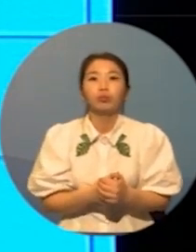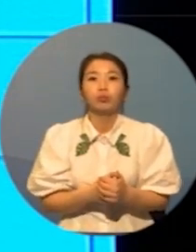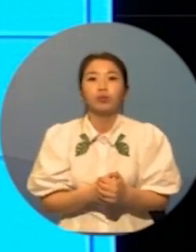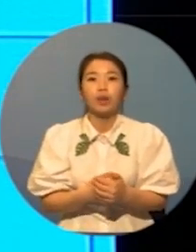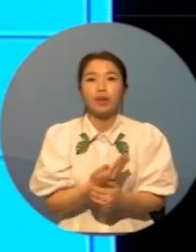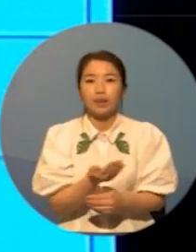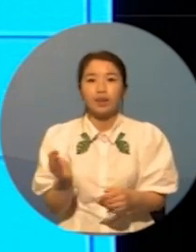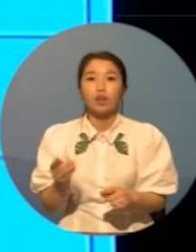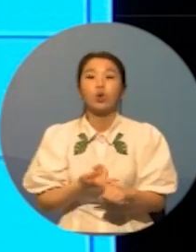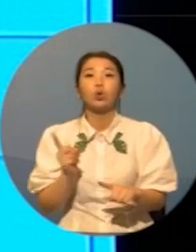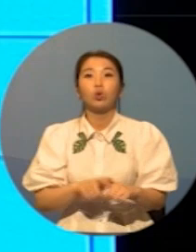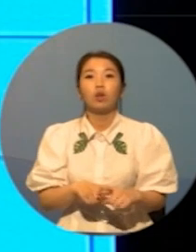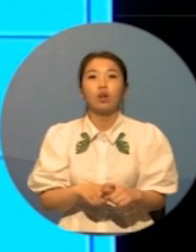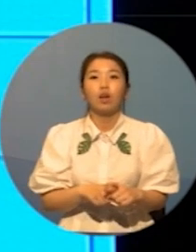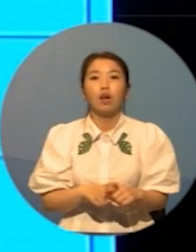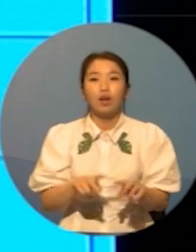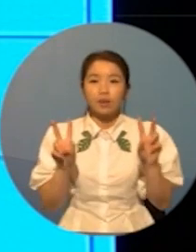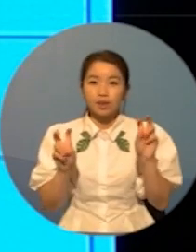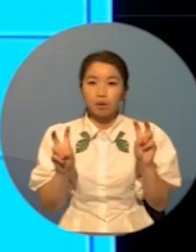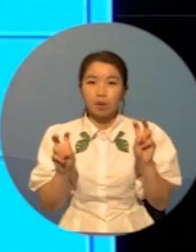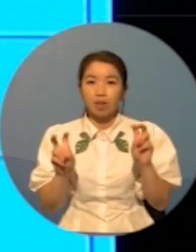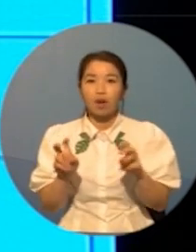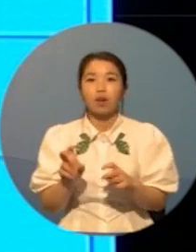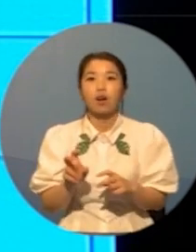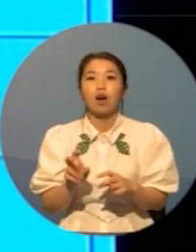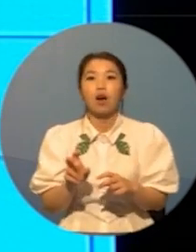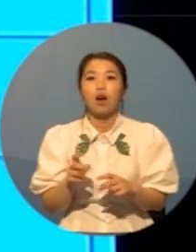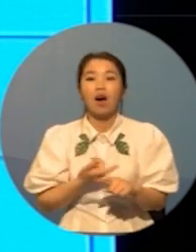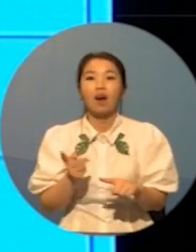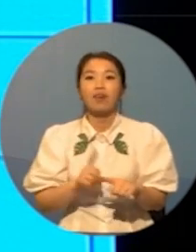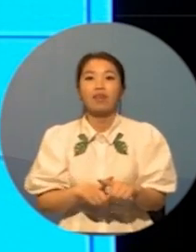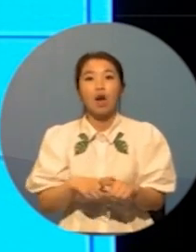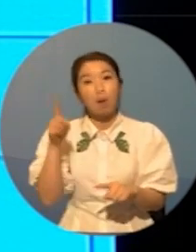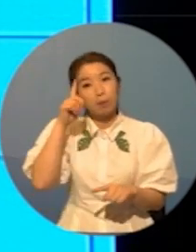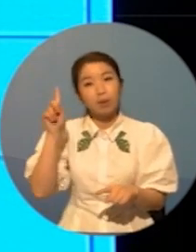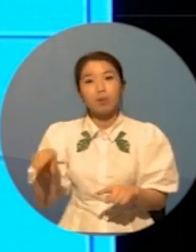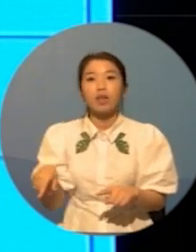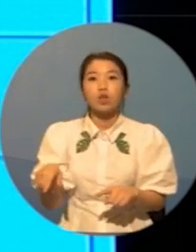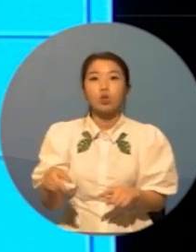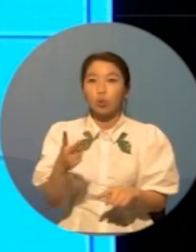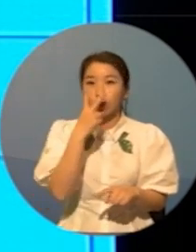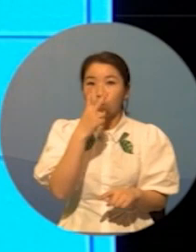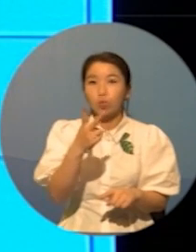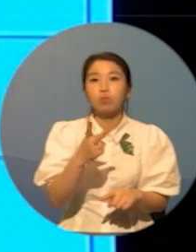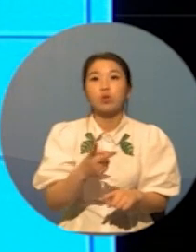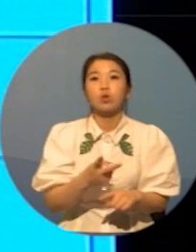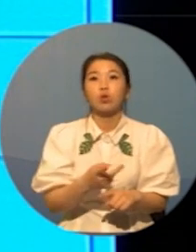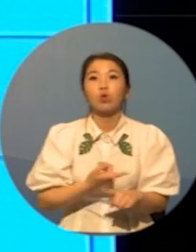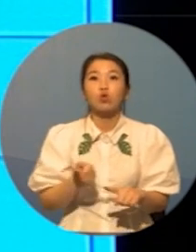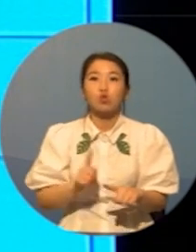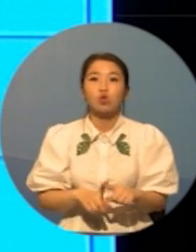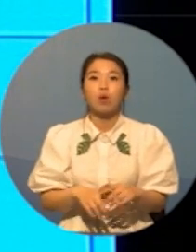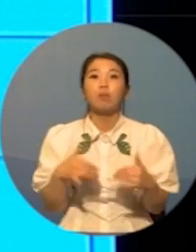ұсы темалар бойынша алған білімлеріңізді және де беккемлеп ядымызға түсіру үшін